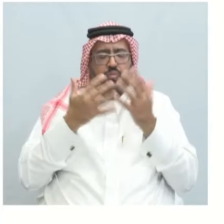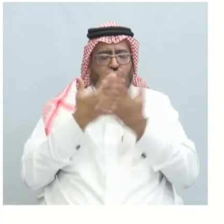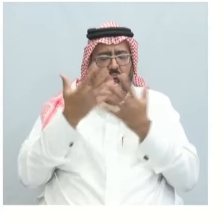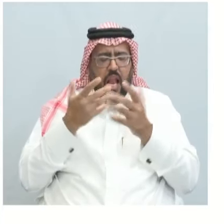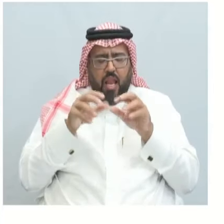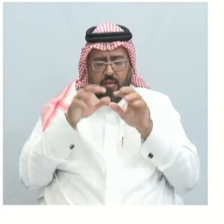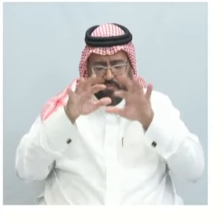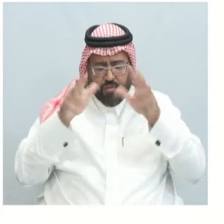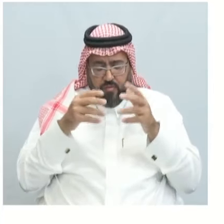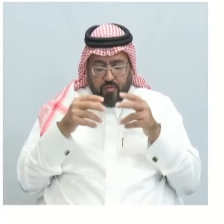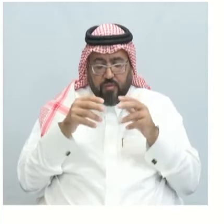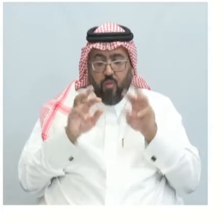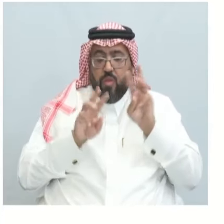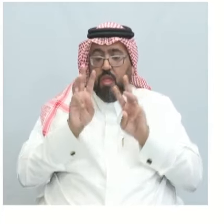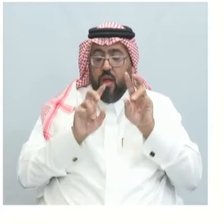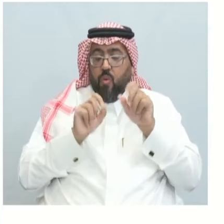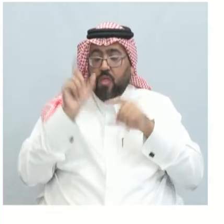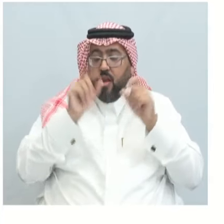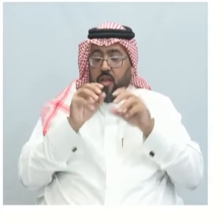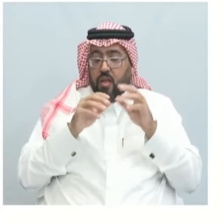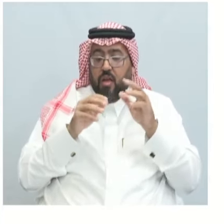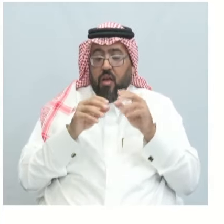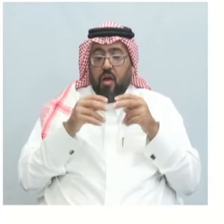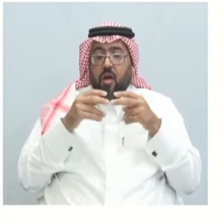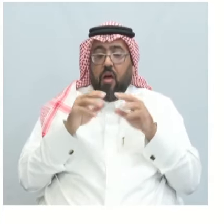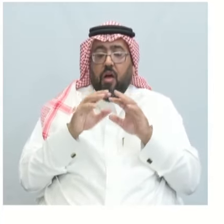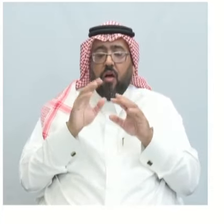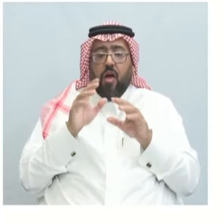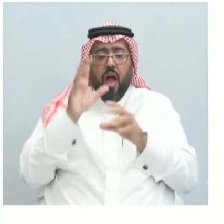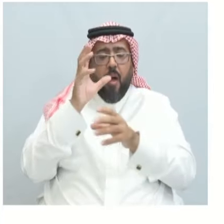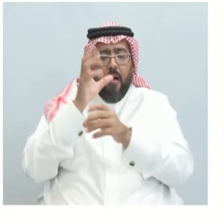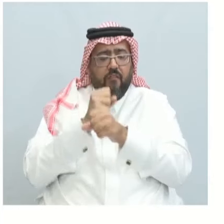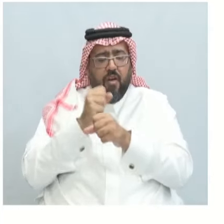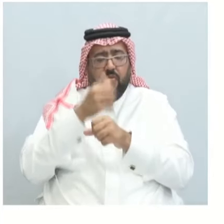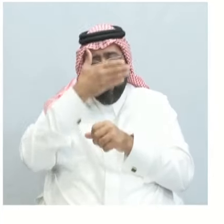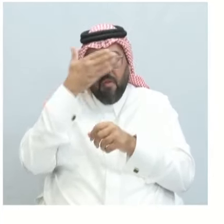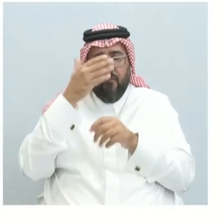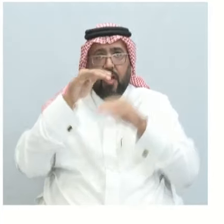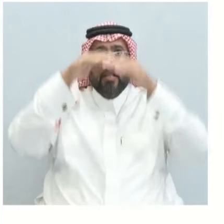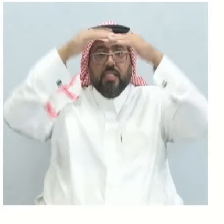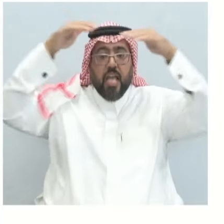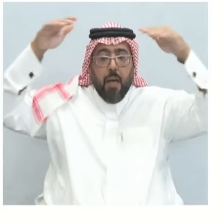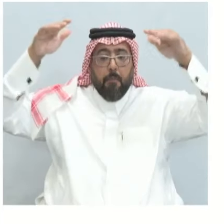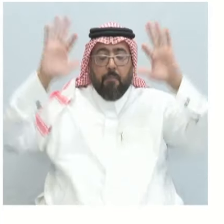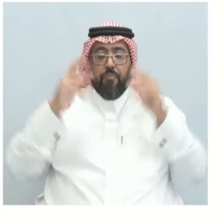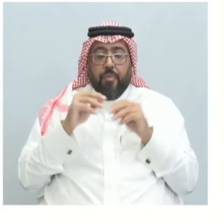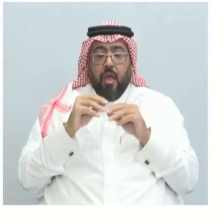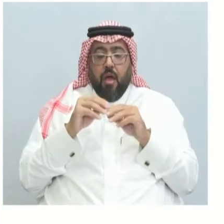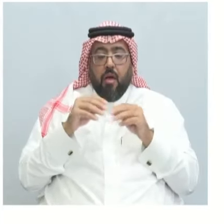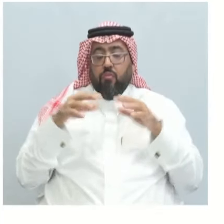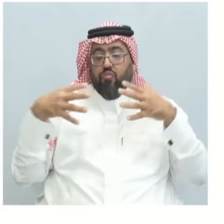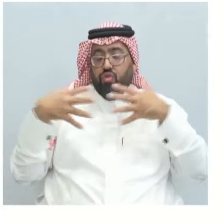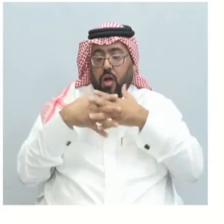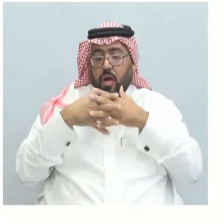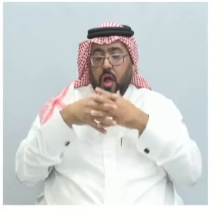الاكثر شيوعا وستتعرف على كيفيه تخزين الملفات سحابيا ومشاركه المعلومات